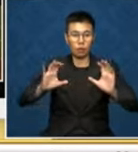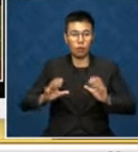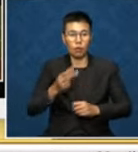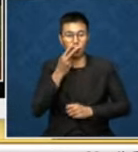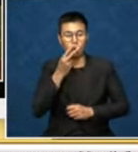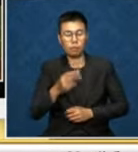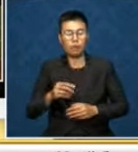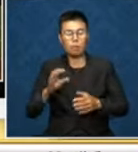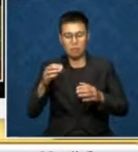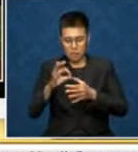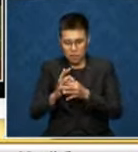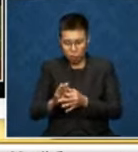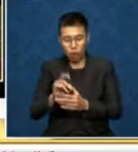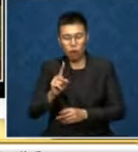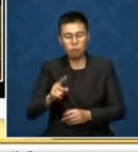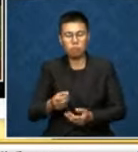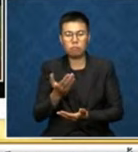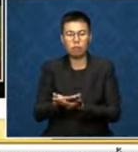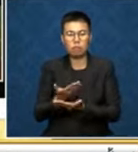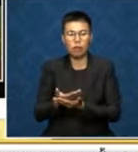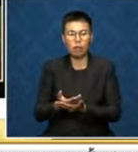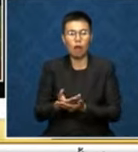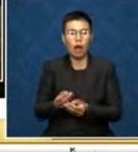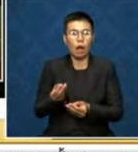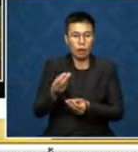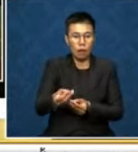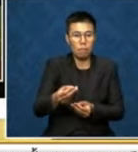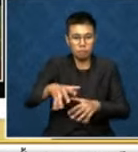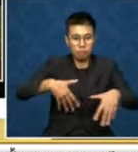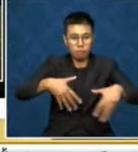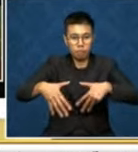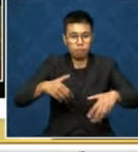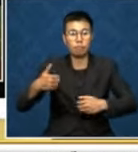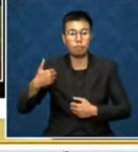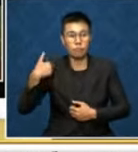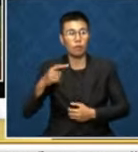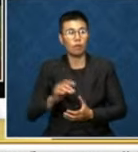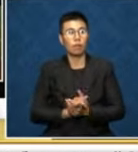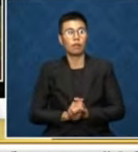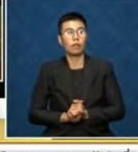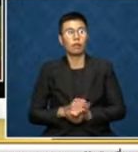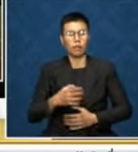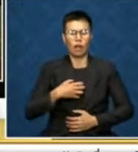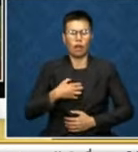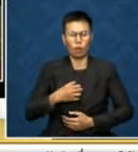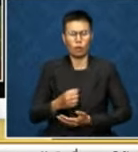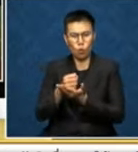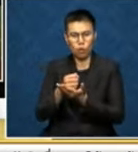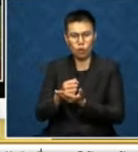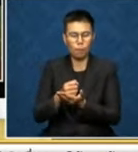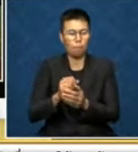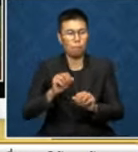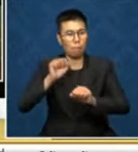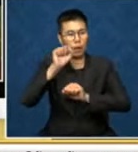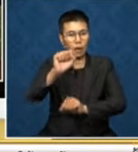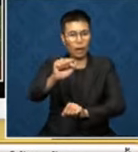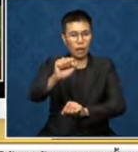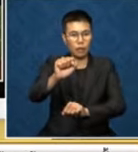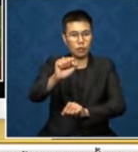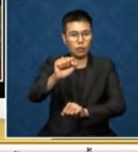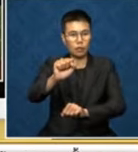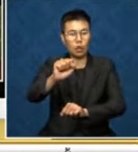ไปครับครับการประกาศเขตเยียวยาเนี่ยผมอยากขอให้ประกาศอยู่ใน3